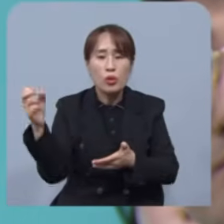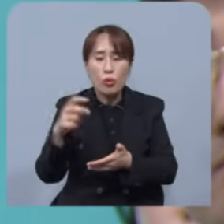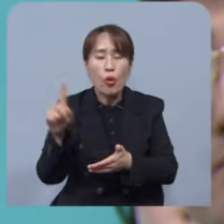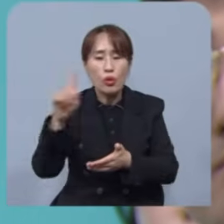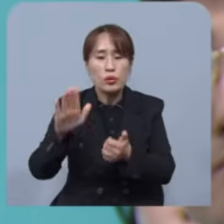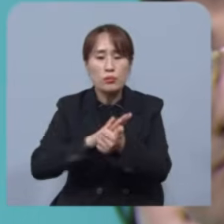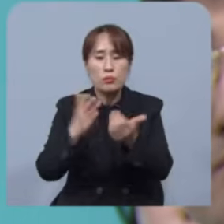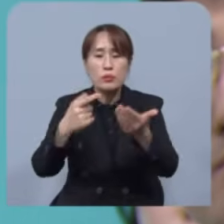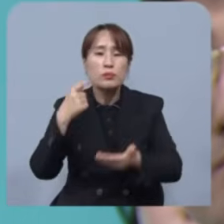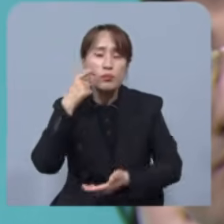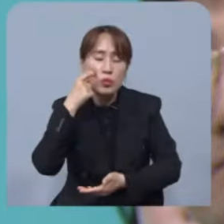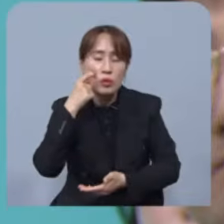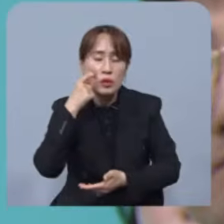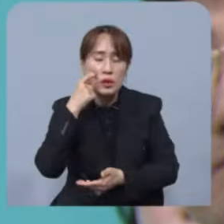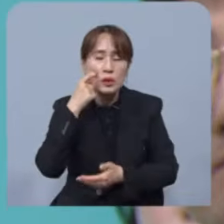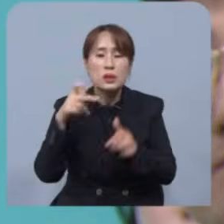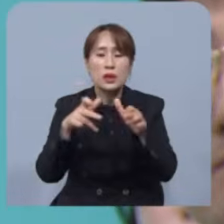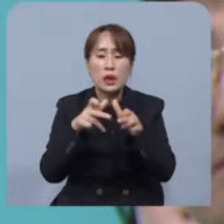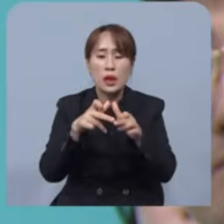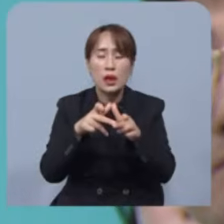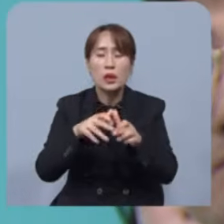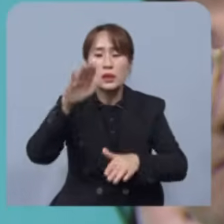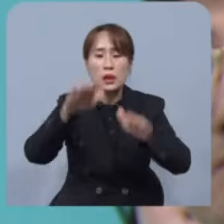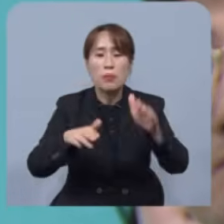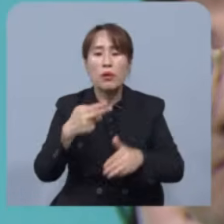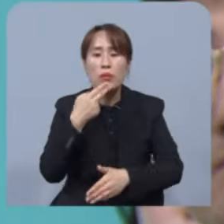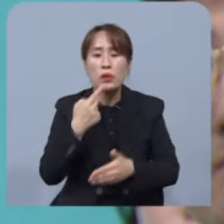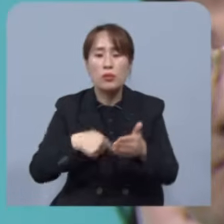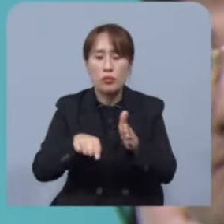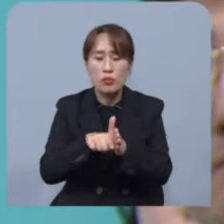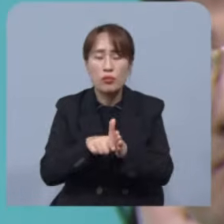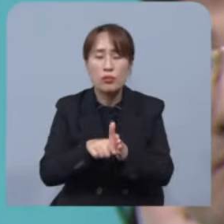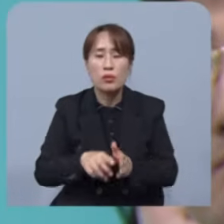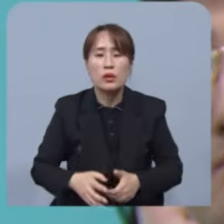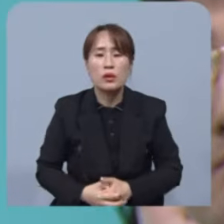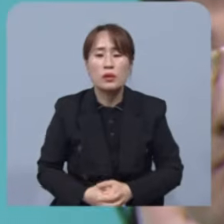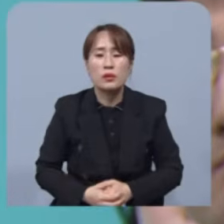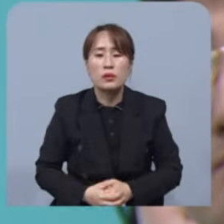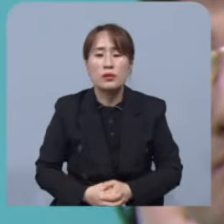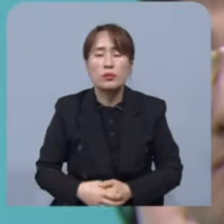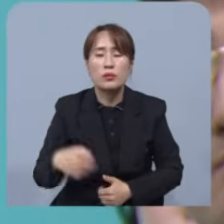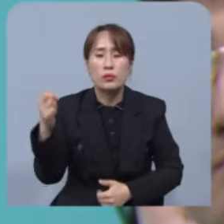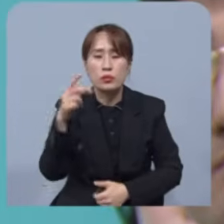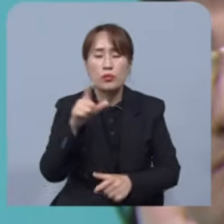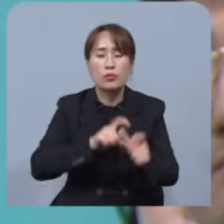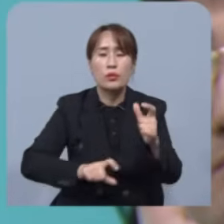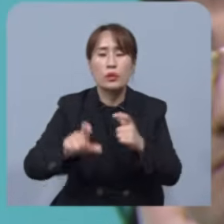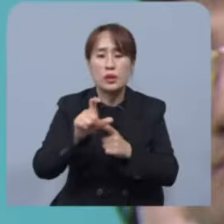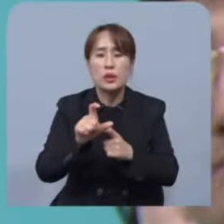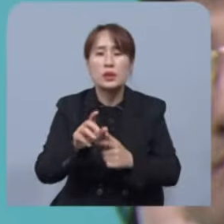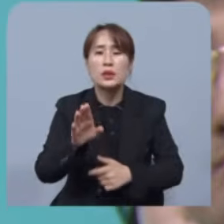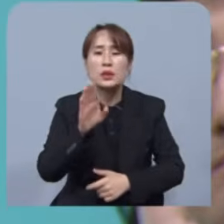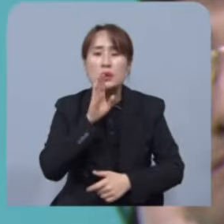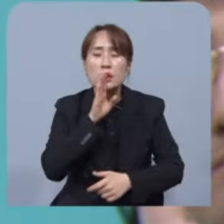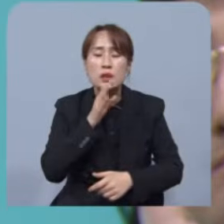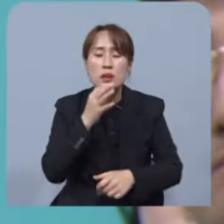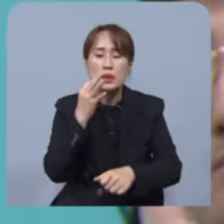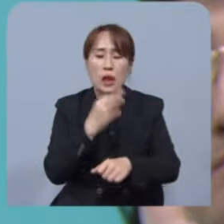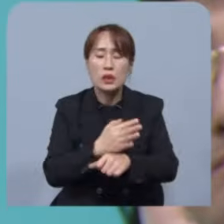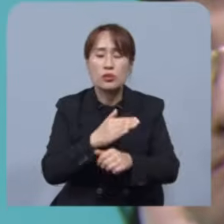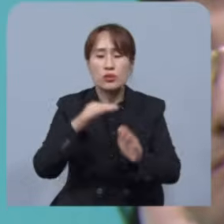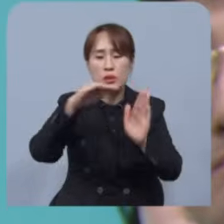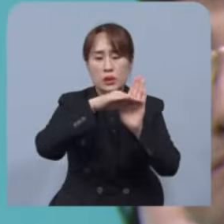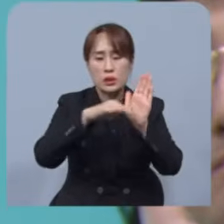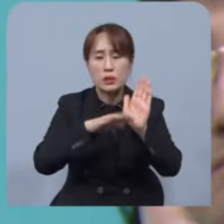분들이 그런 일들을 겪지 않도록, 그리고 좀 더 이제 단순한 등급